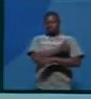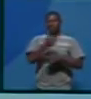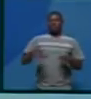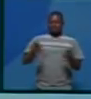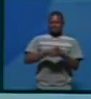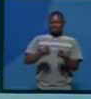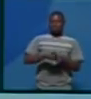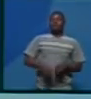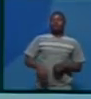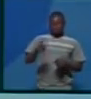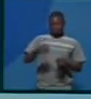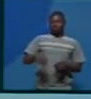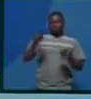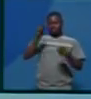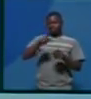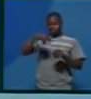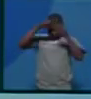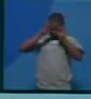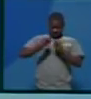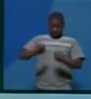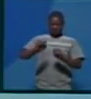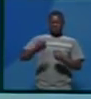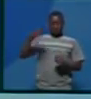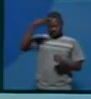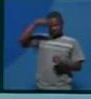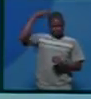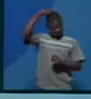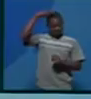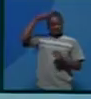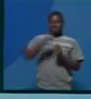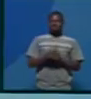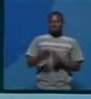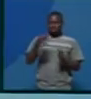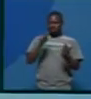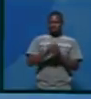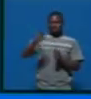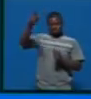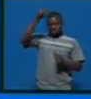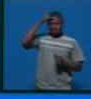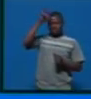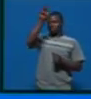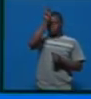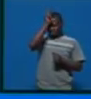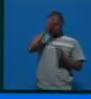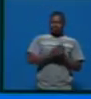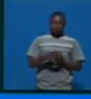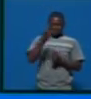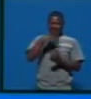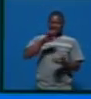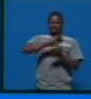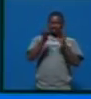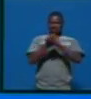Rwanda, président en exercice de l'Union africaine avec Paul Kagame. Les échanges portent sur